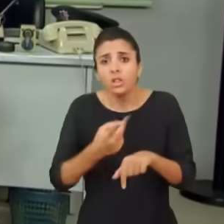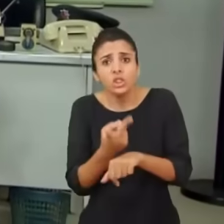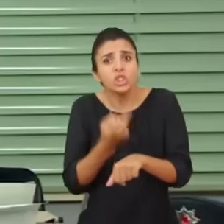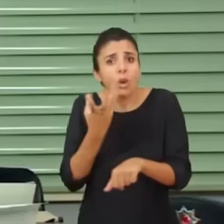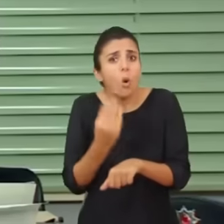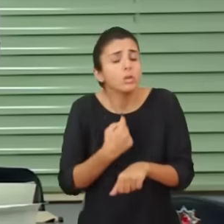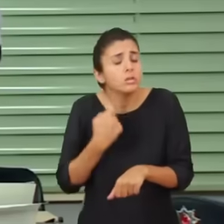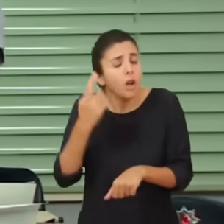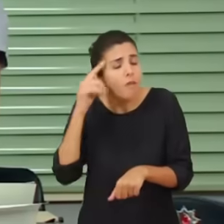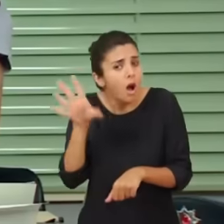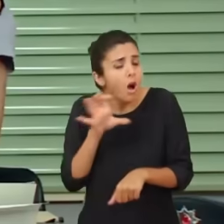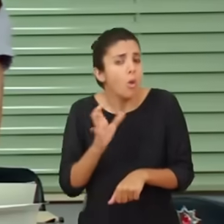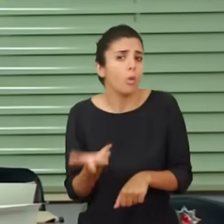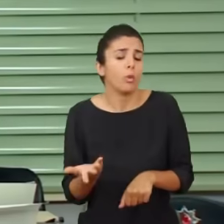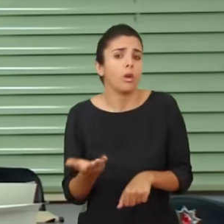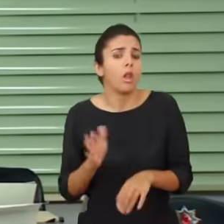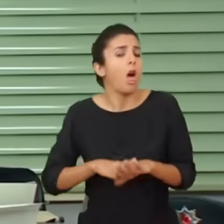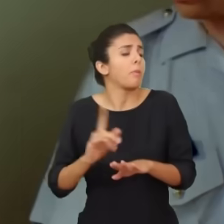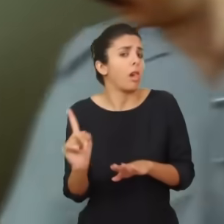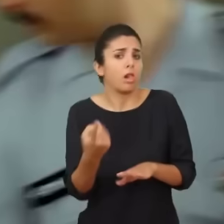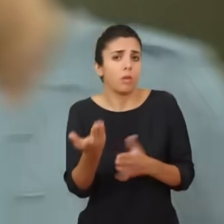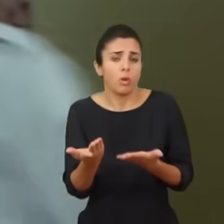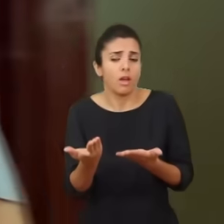onu ya. Güzel masasına oturdu.